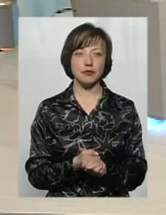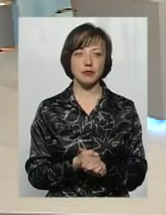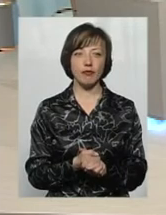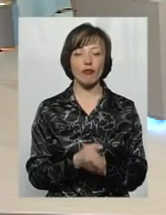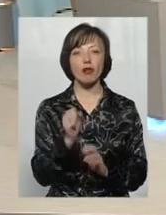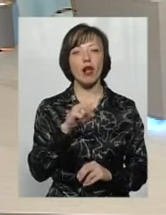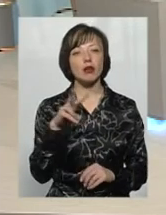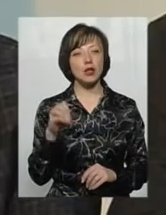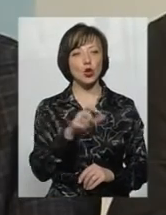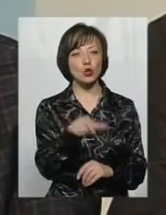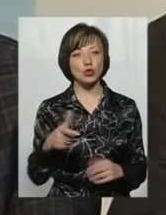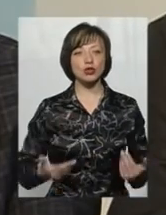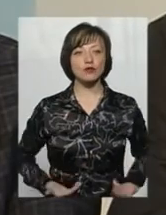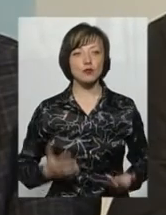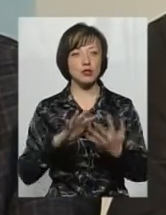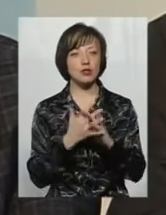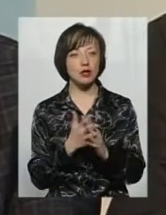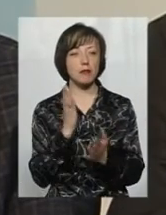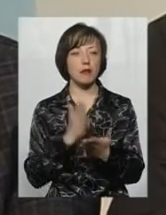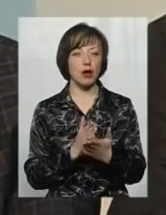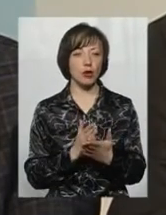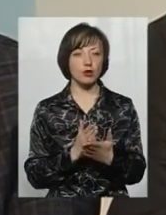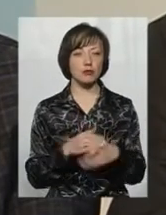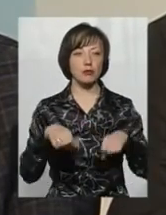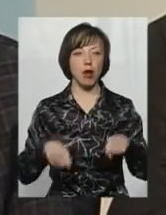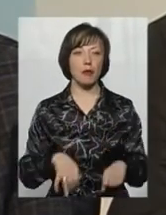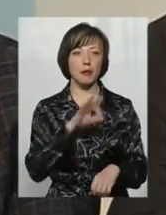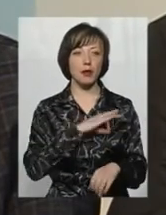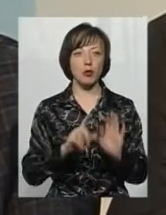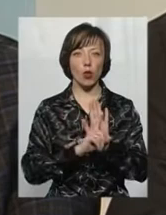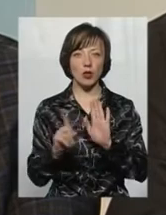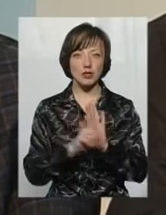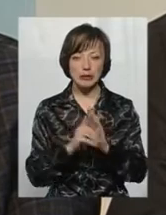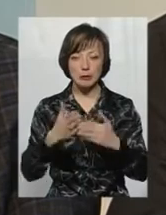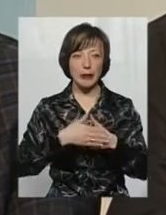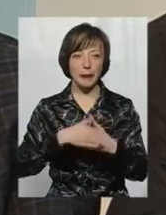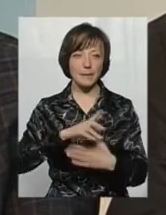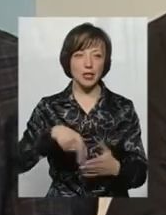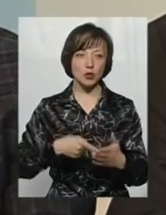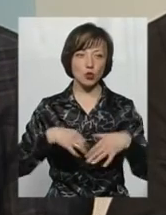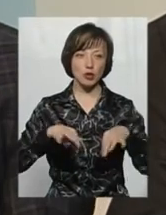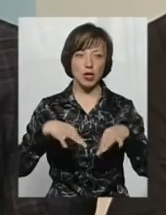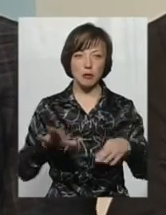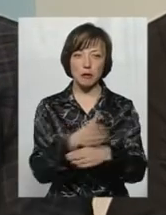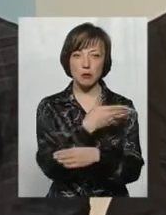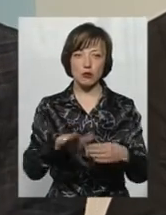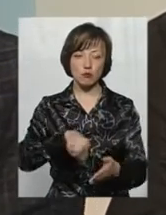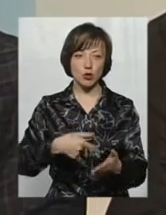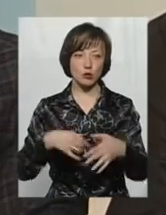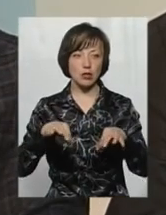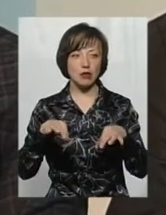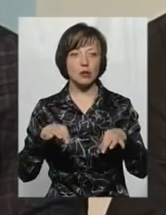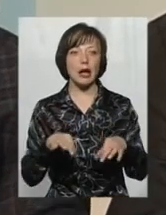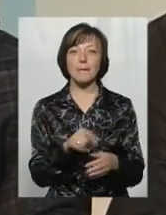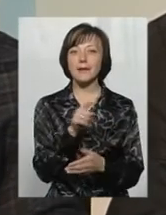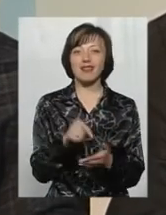вони, люди, які живуть в селі, мають право пільгового проїзду і в приміському транспорті, і в міжміському транспорті. Питання, що